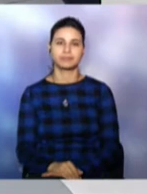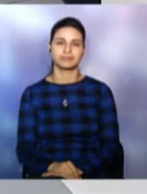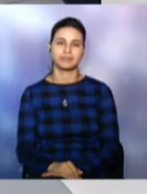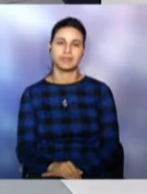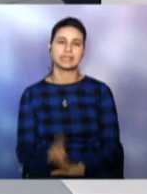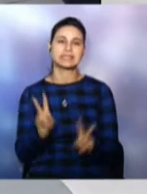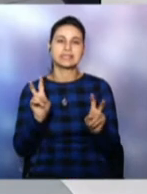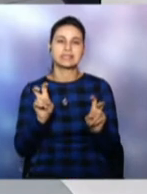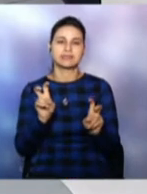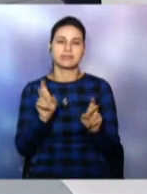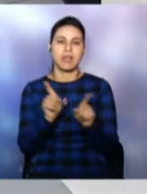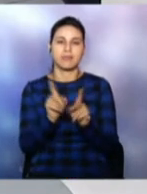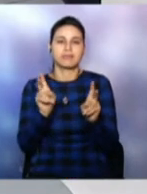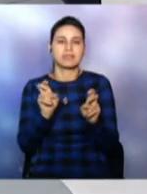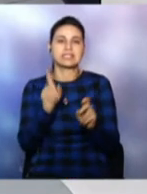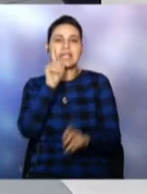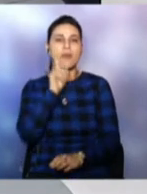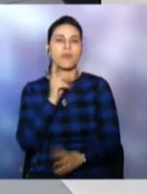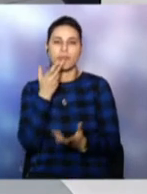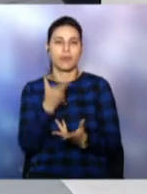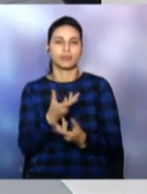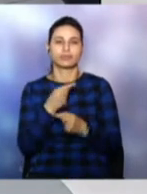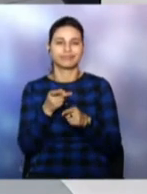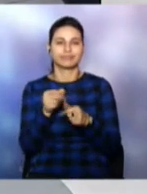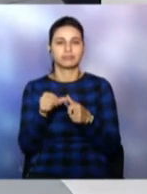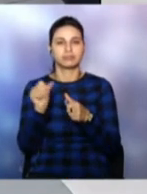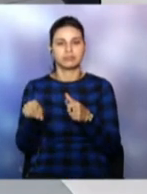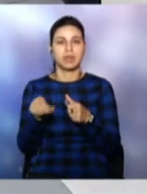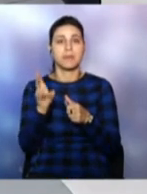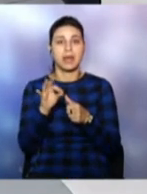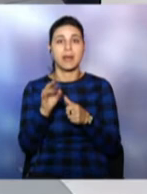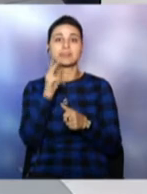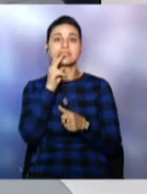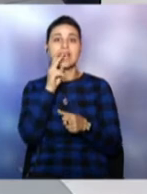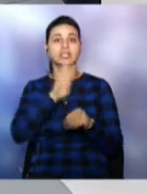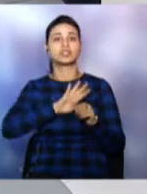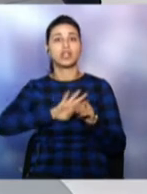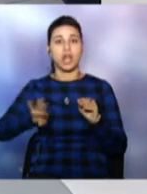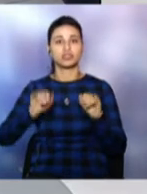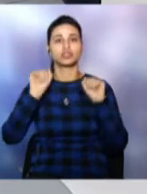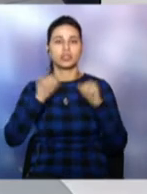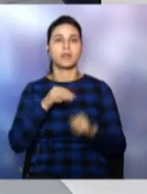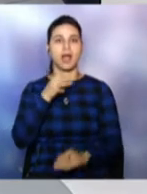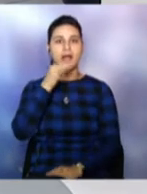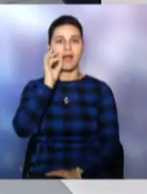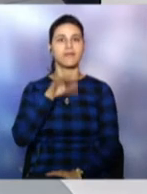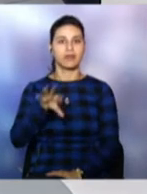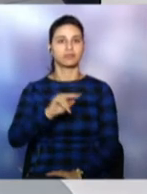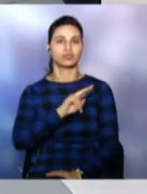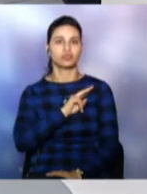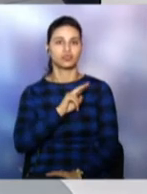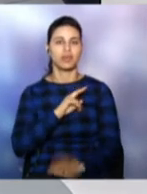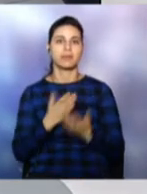ცოტა ბჭყალებში ჩავსვავ. მაგრამ სიგარეტის გარაშეც ყავის და ლევის რიტუალი